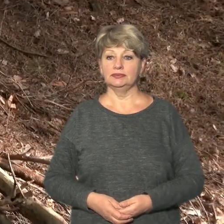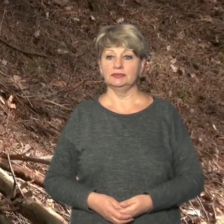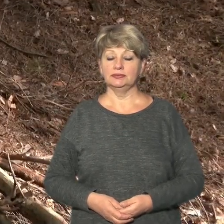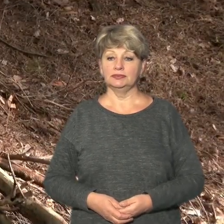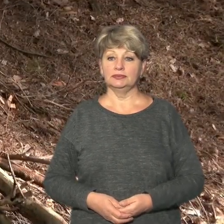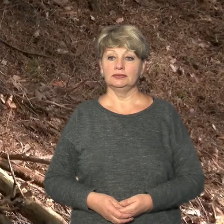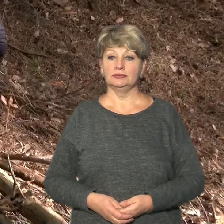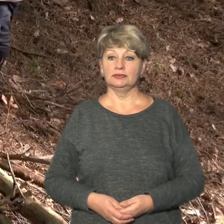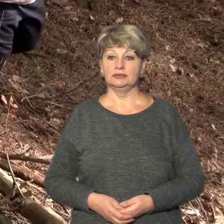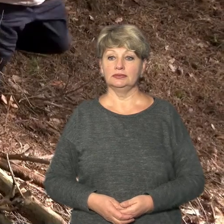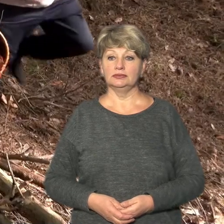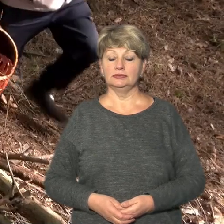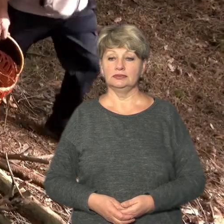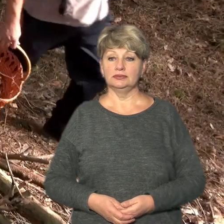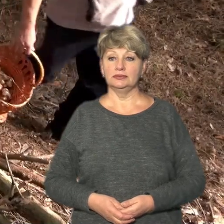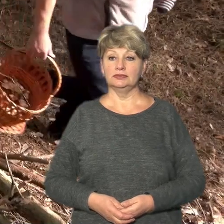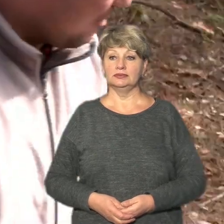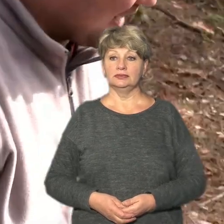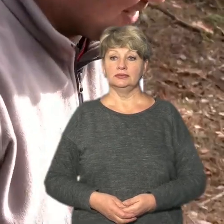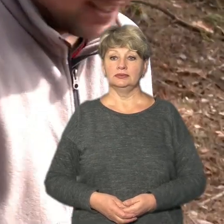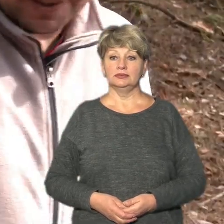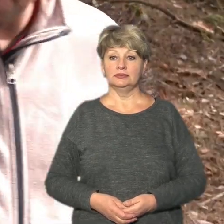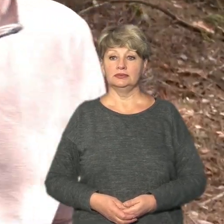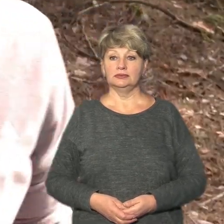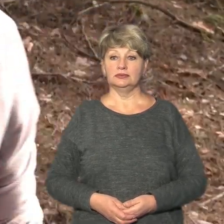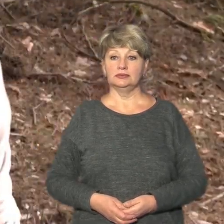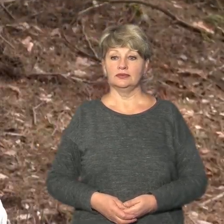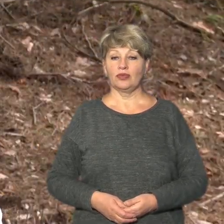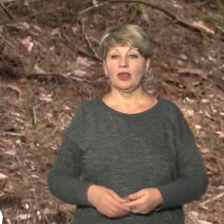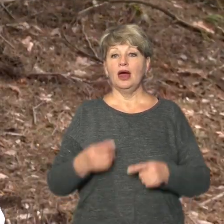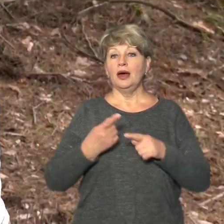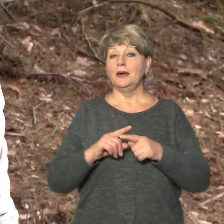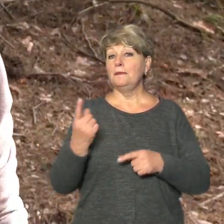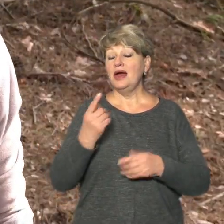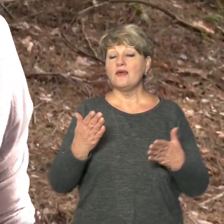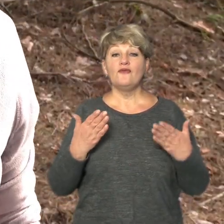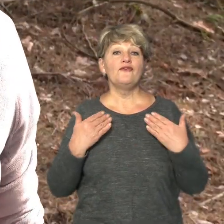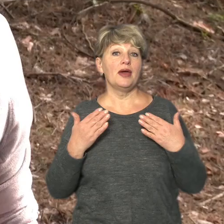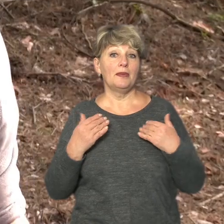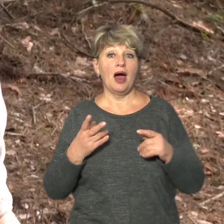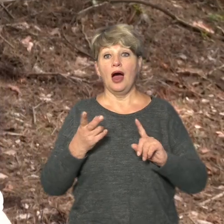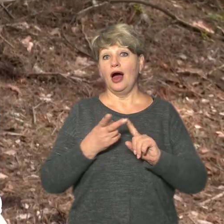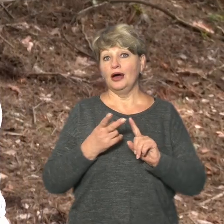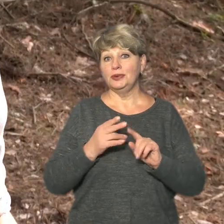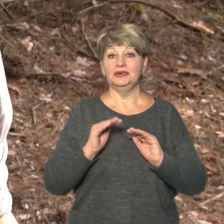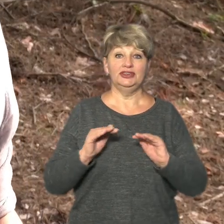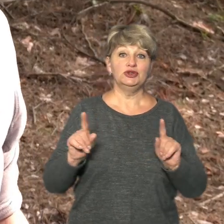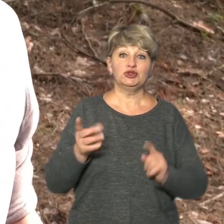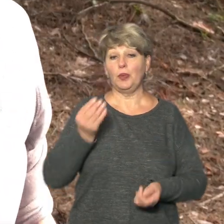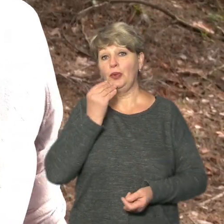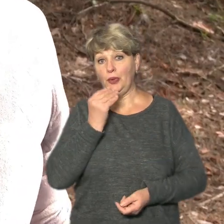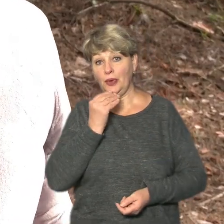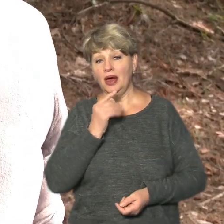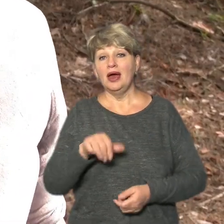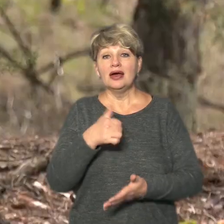Тільки от заставай по-перше Діти там поїдять і саме